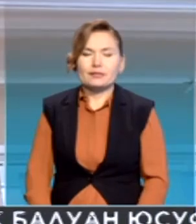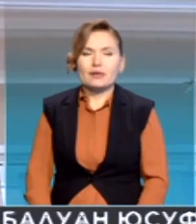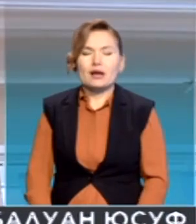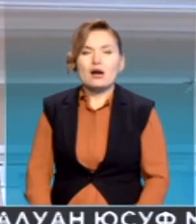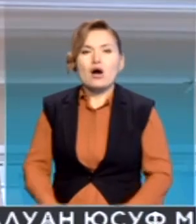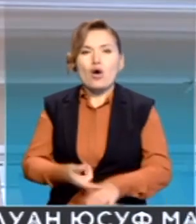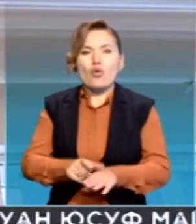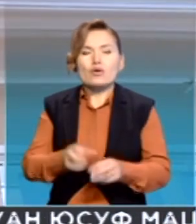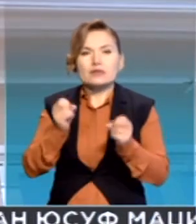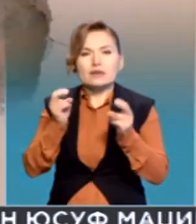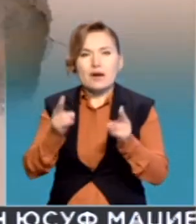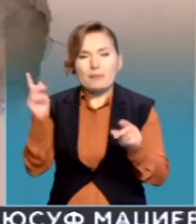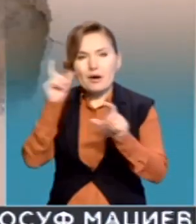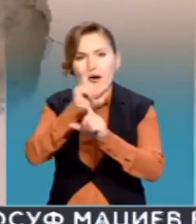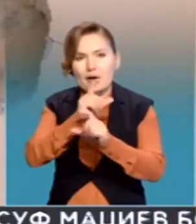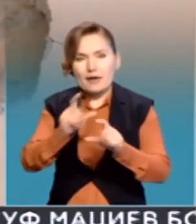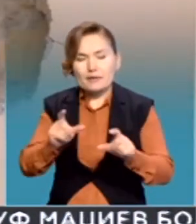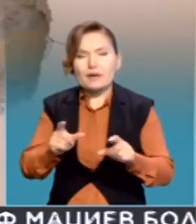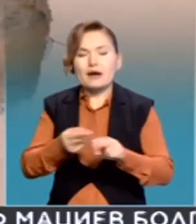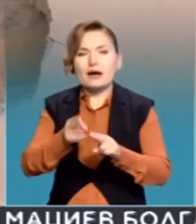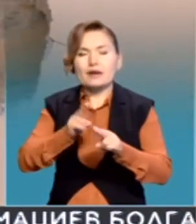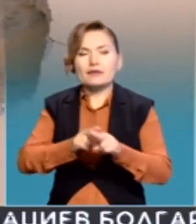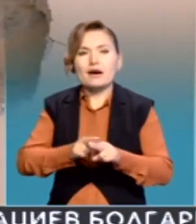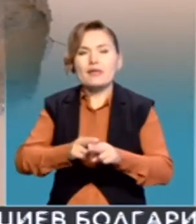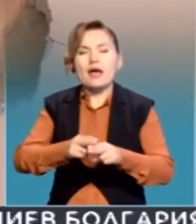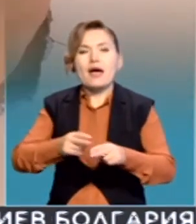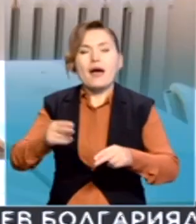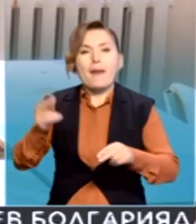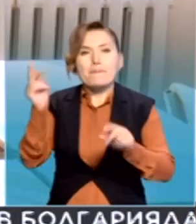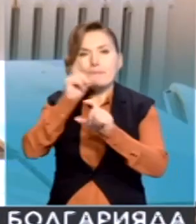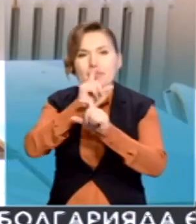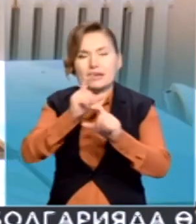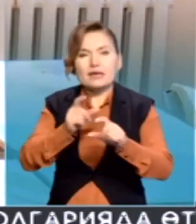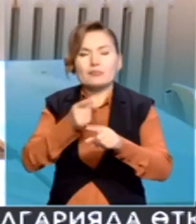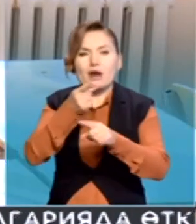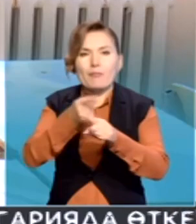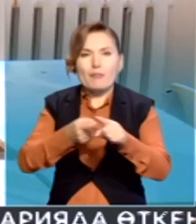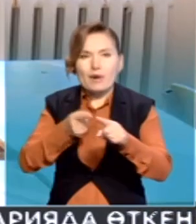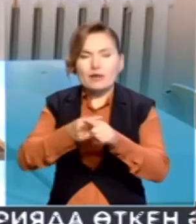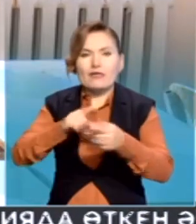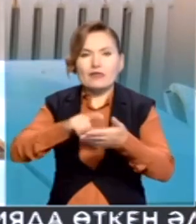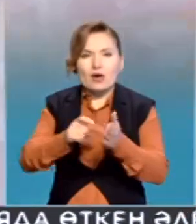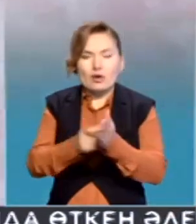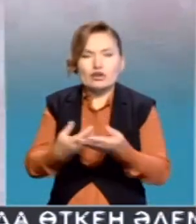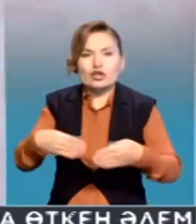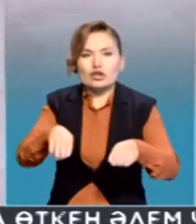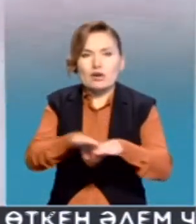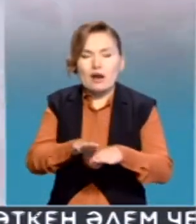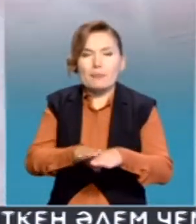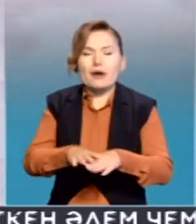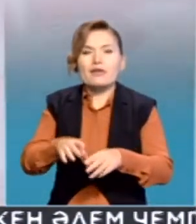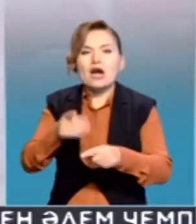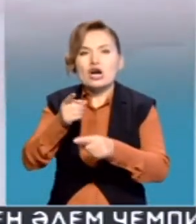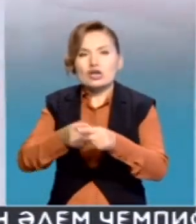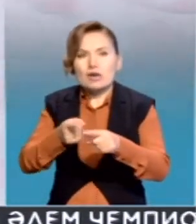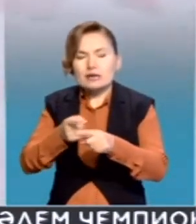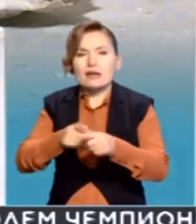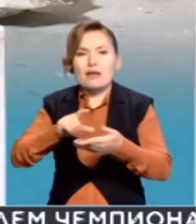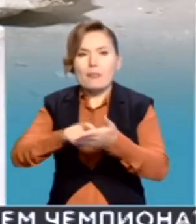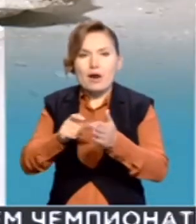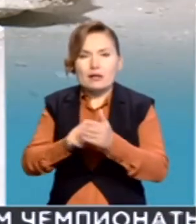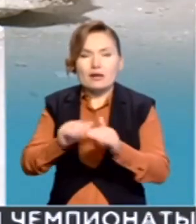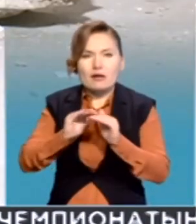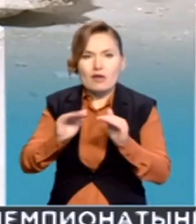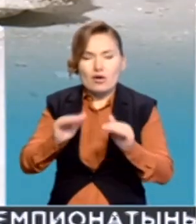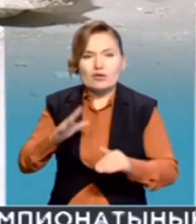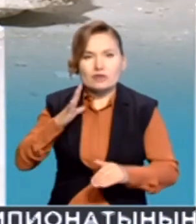Қауіпті болған соң мектептің бір бөлігі 2 жыл бұрын жабылған. Балалар ғимараттың екінші жартысында ғана оқыған. Құрылыс компанияның